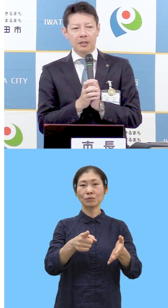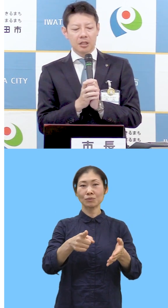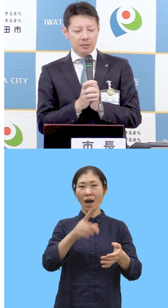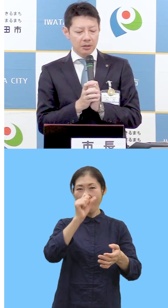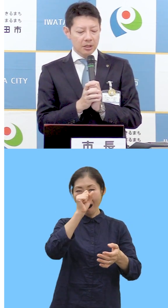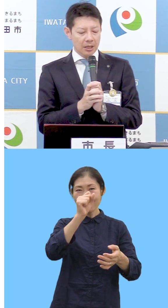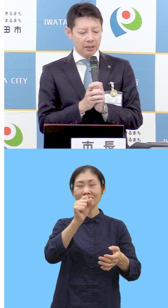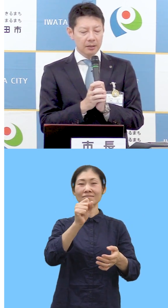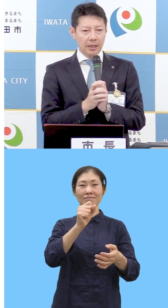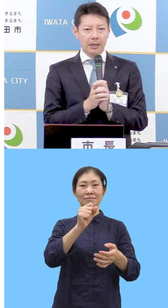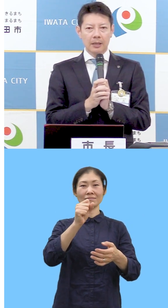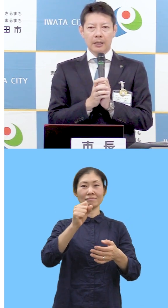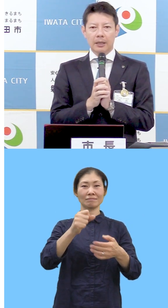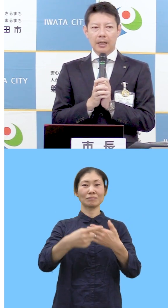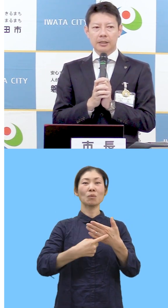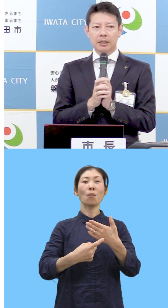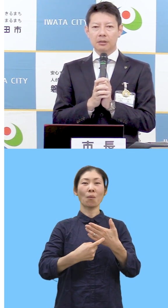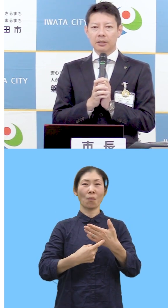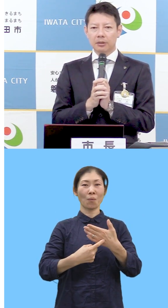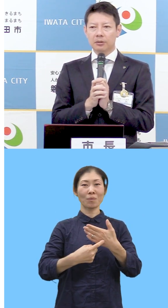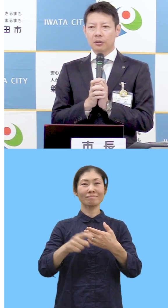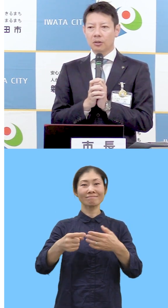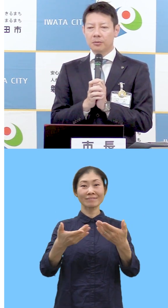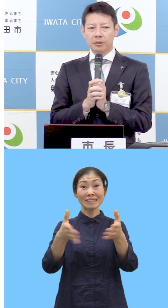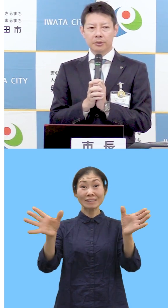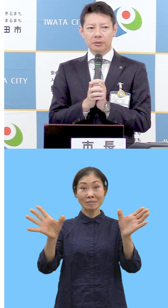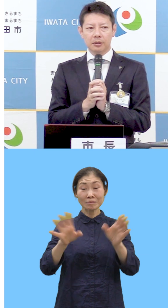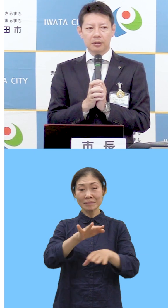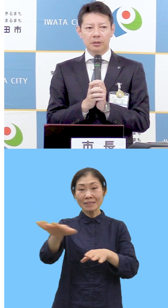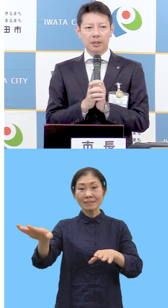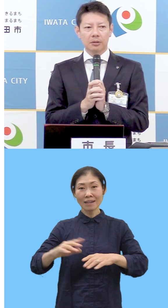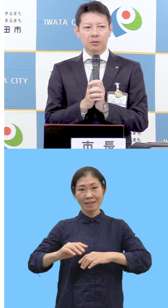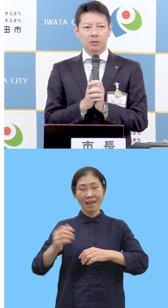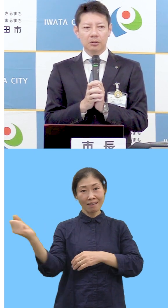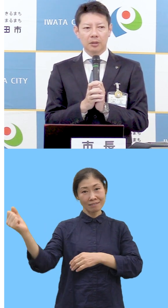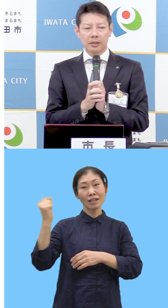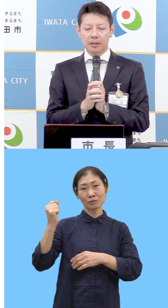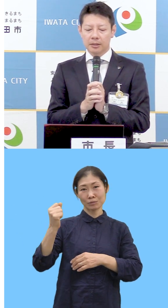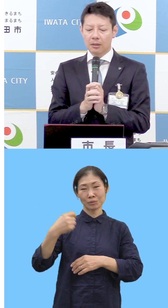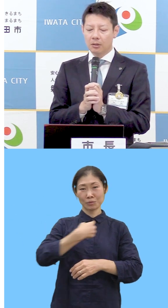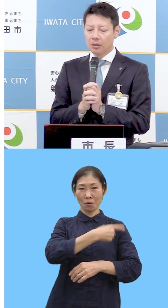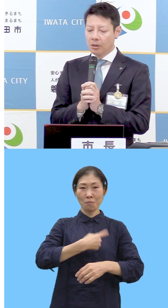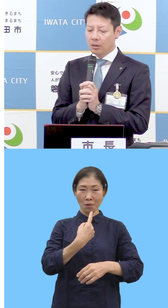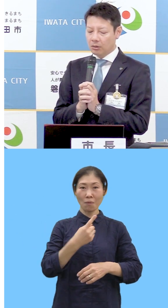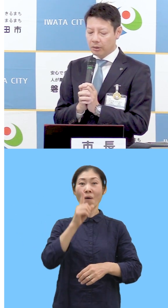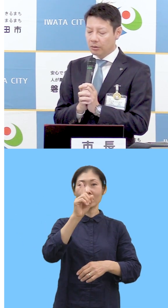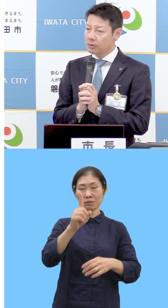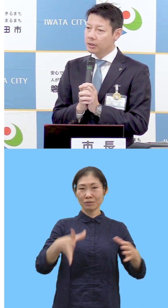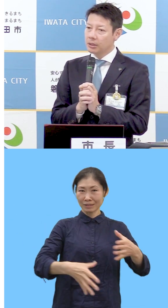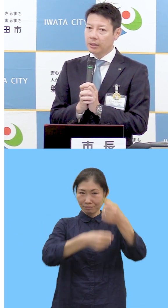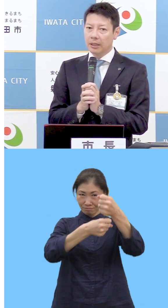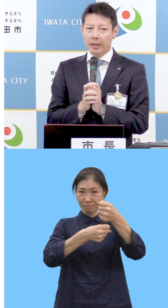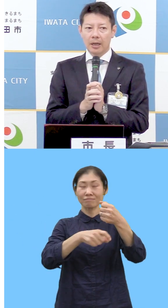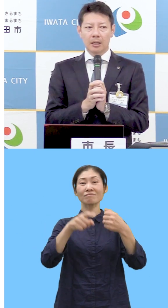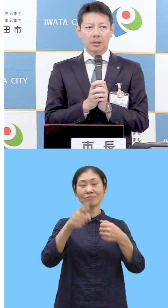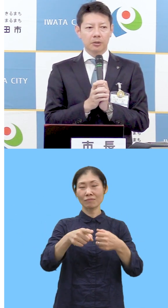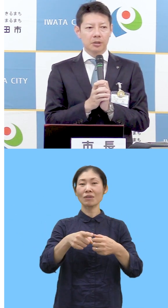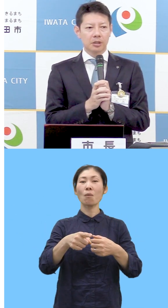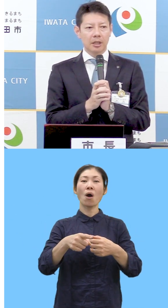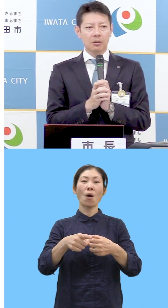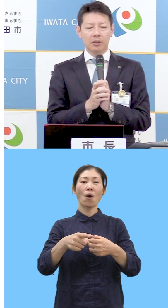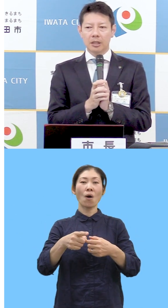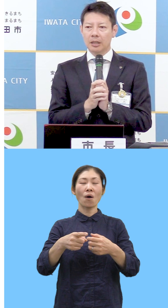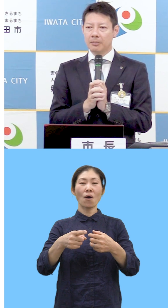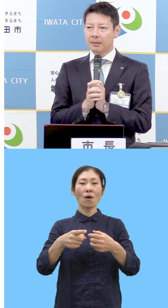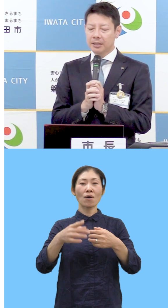が、チーム一丸で勝ち切るんだということ、思いを一つにするんだということの大切さを、この横内磐田から今